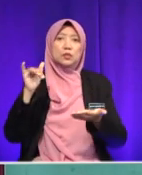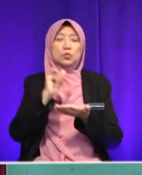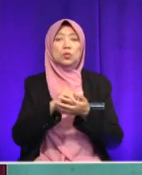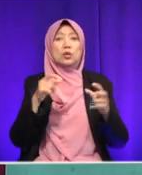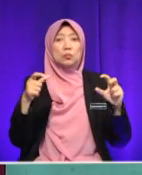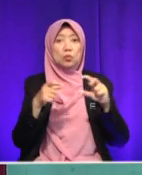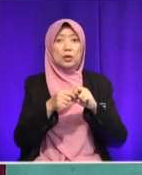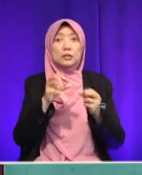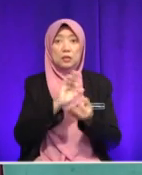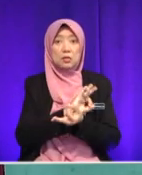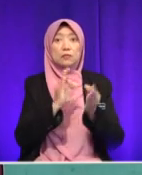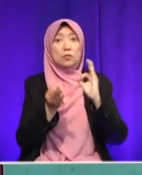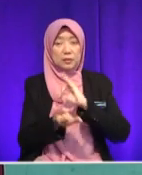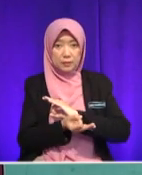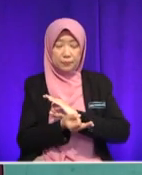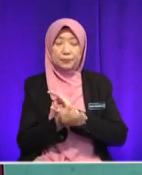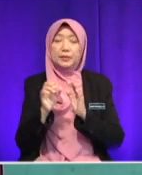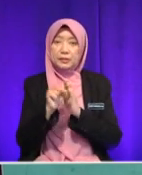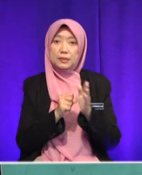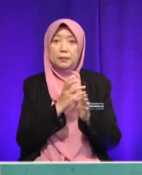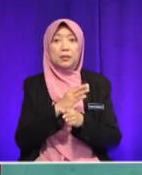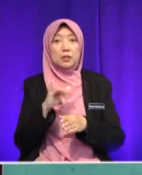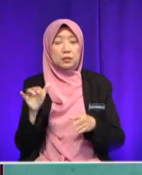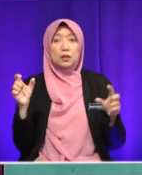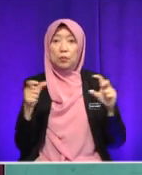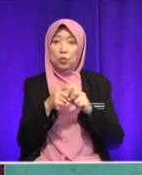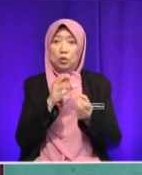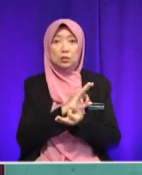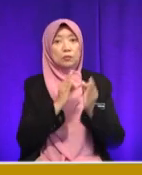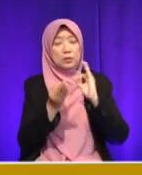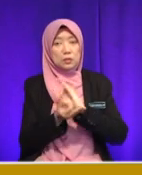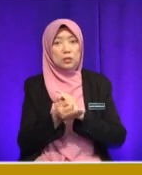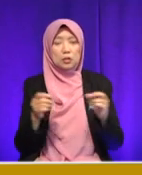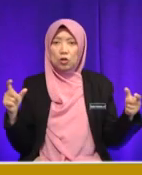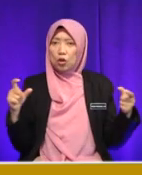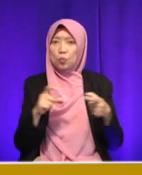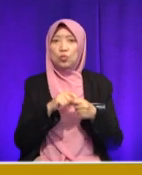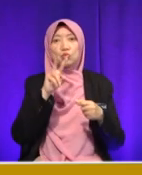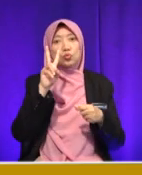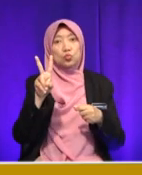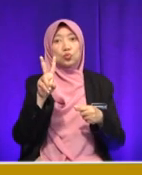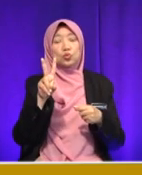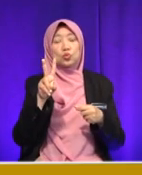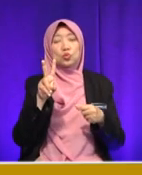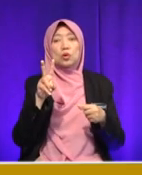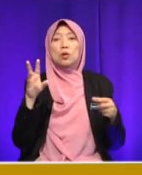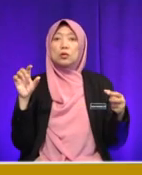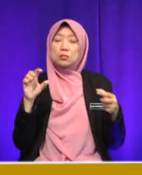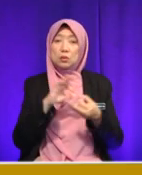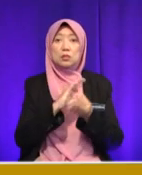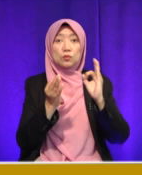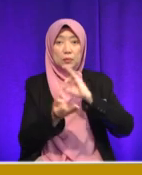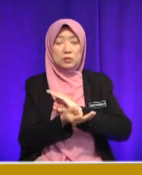gabungan transformasi? Okey, sebenarnya gabungan transformasi ini kita gabungkan dua transformasi.